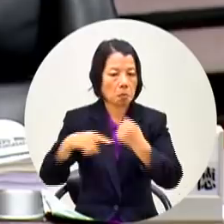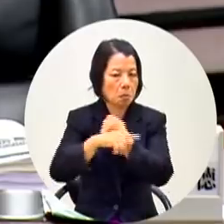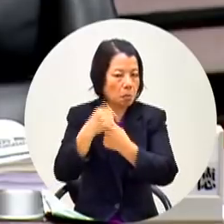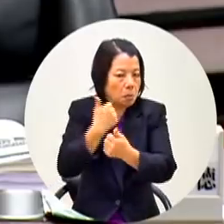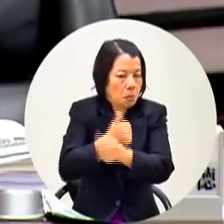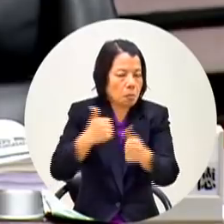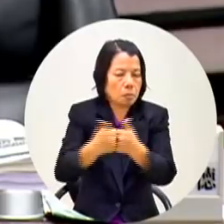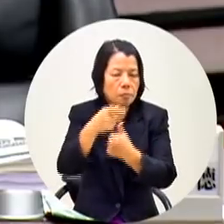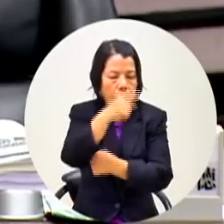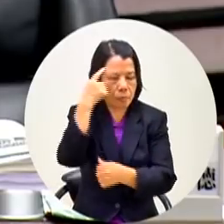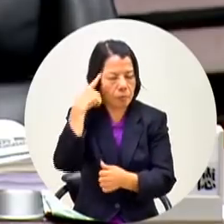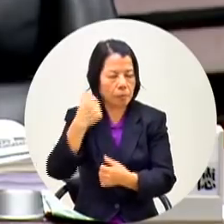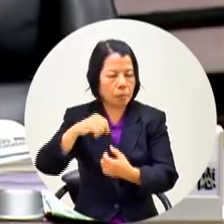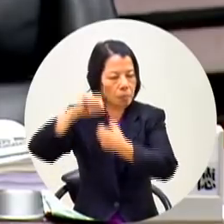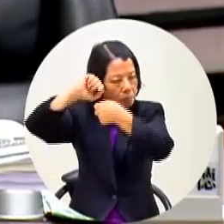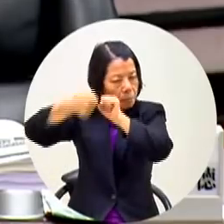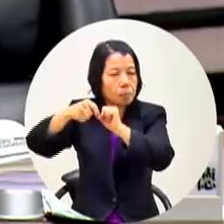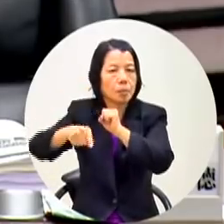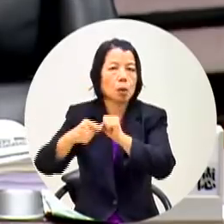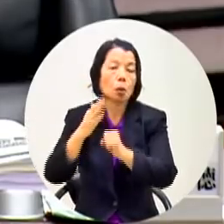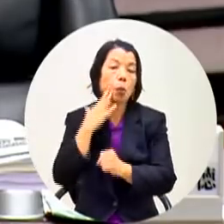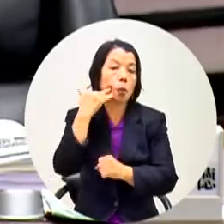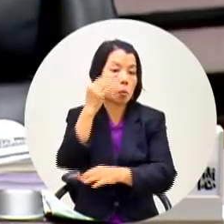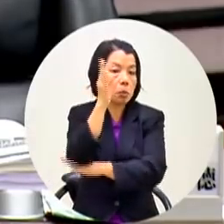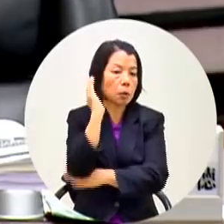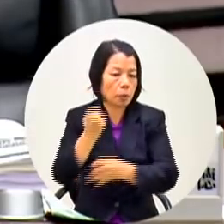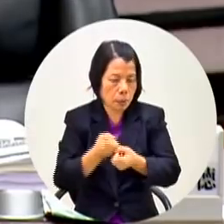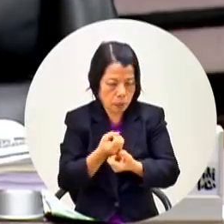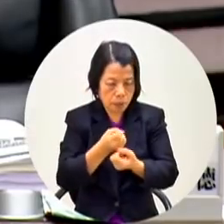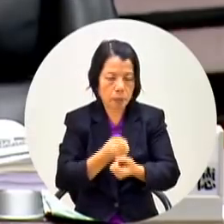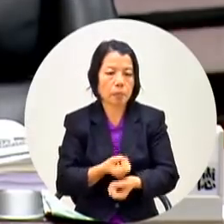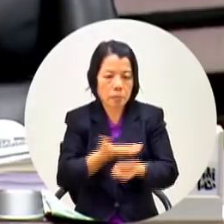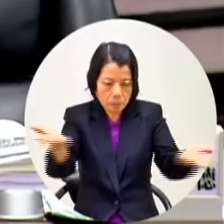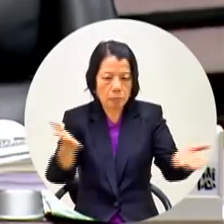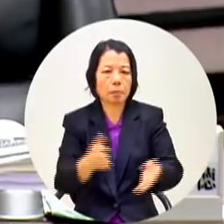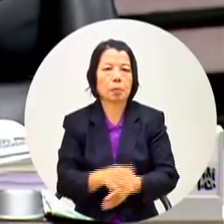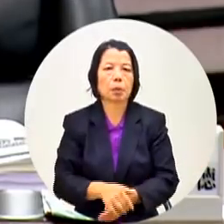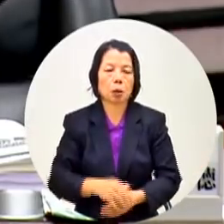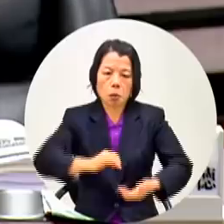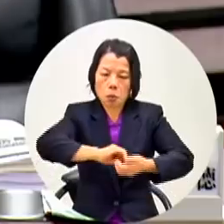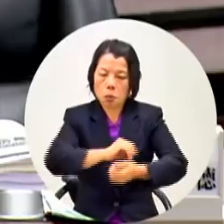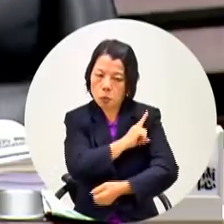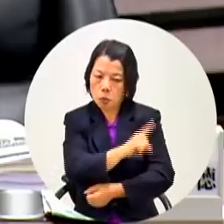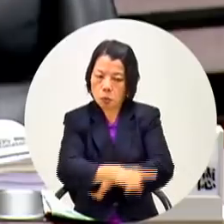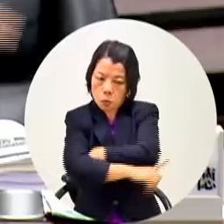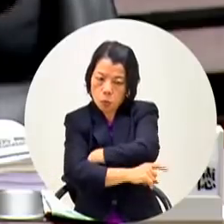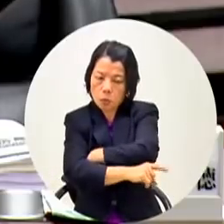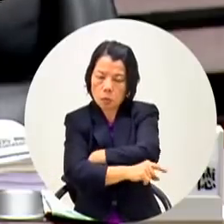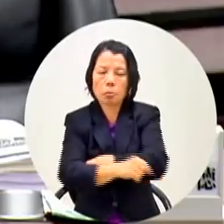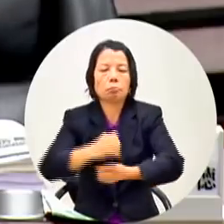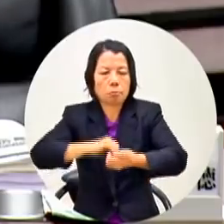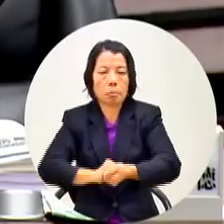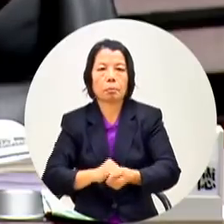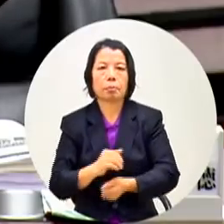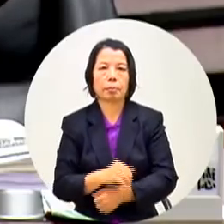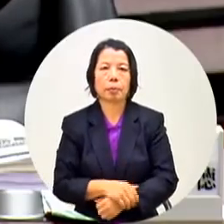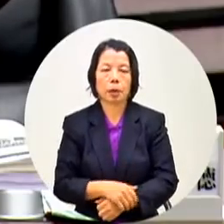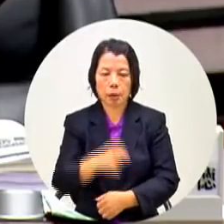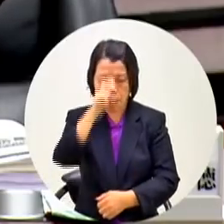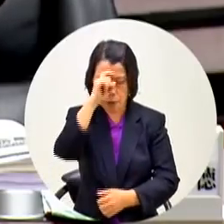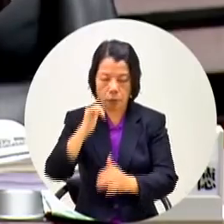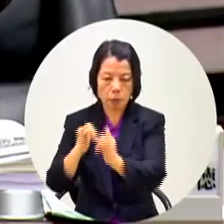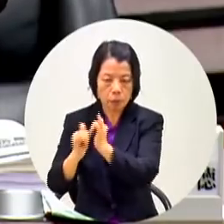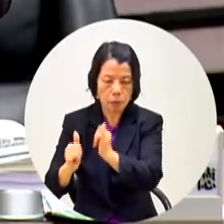开放的，反正你要是最后的决策吼，那所以说我们这还是期待跟大家市民朋友、支持者、反对者，大家都很关心这个议